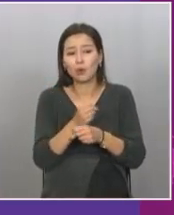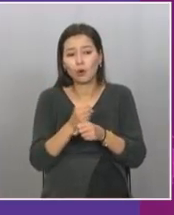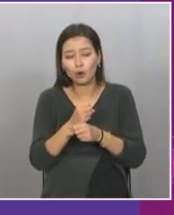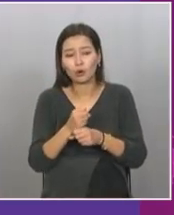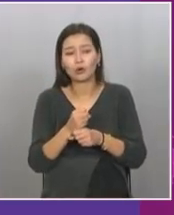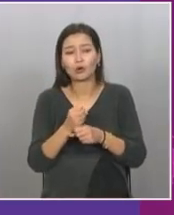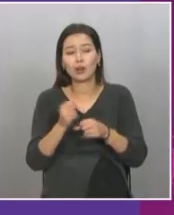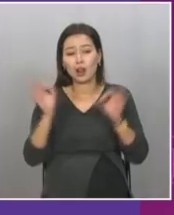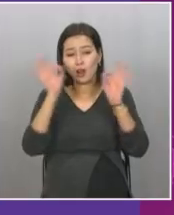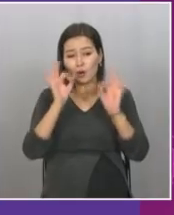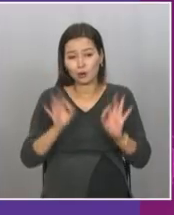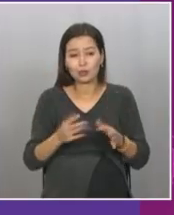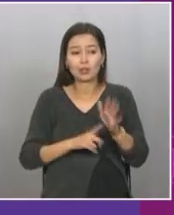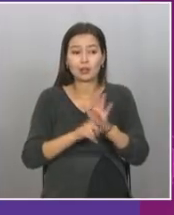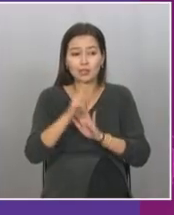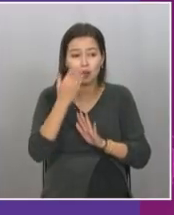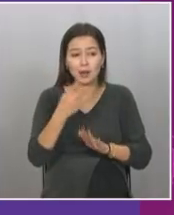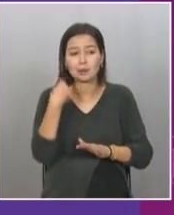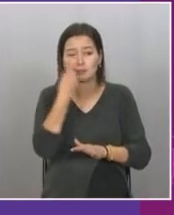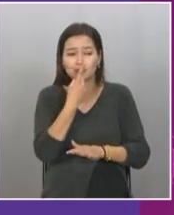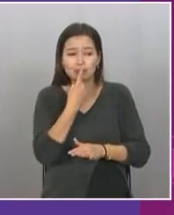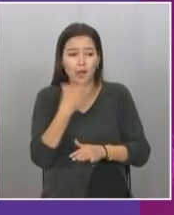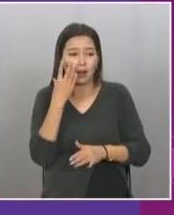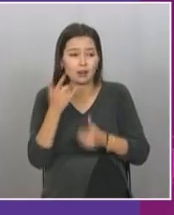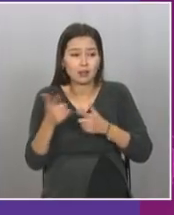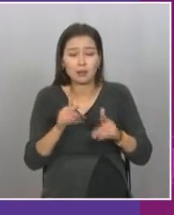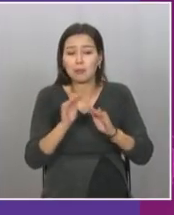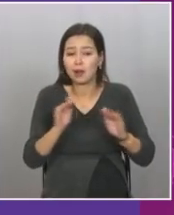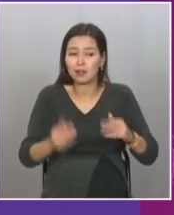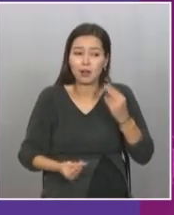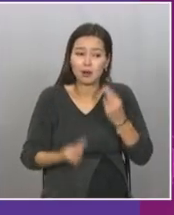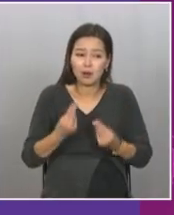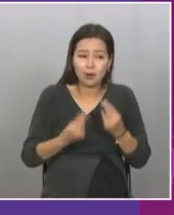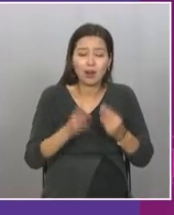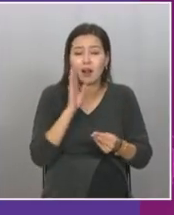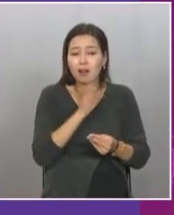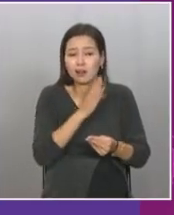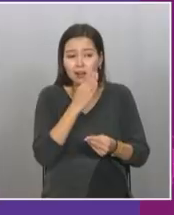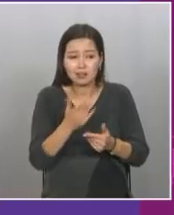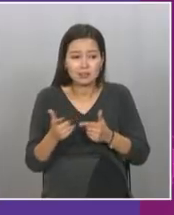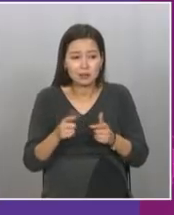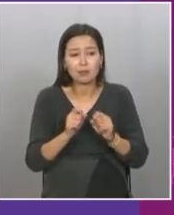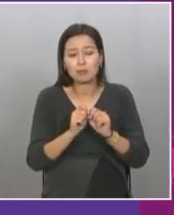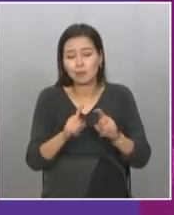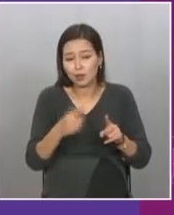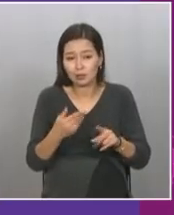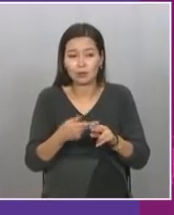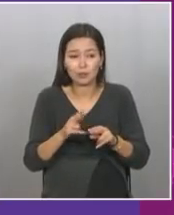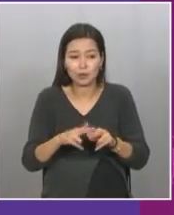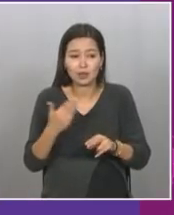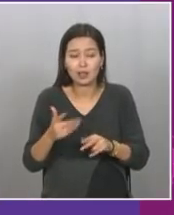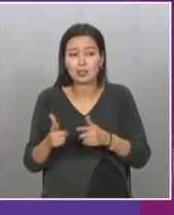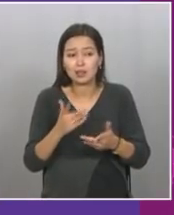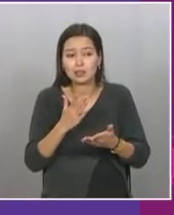қызыл алмадай, балалары ойнаған, анасындай аймалай, мектеп тұр қол бұлғаған.